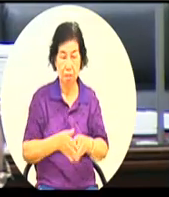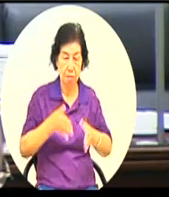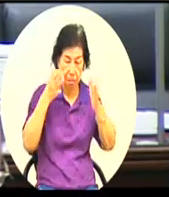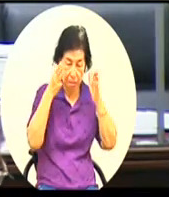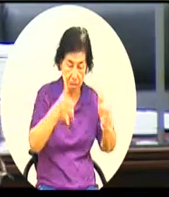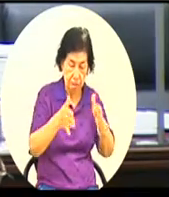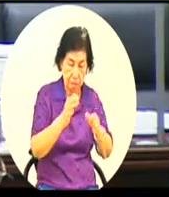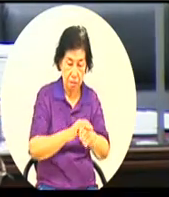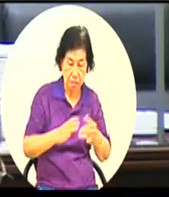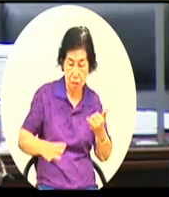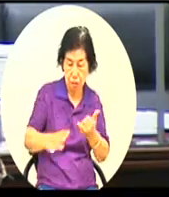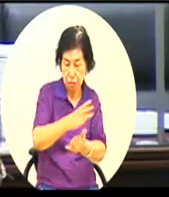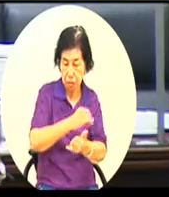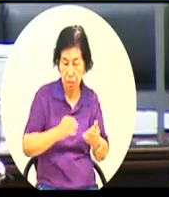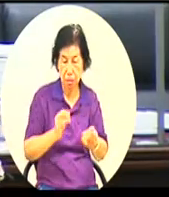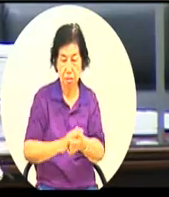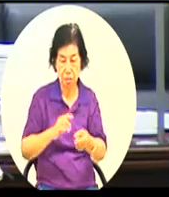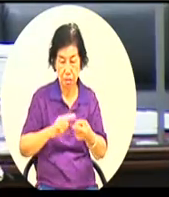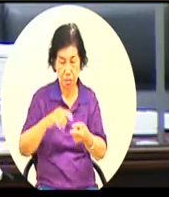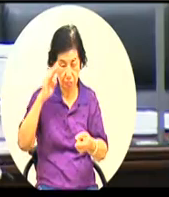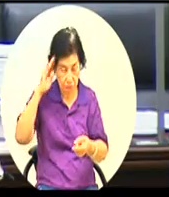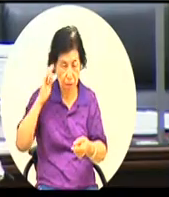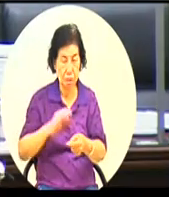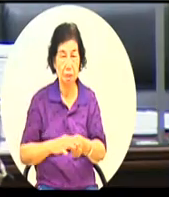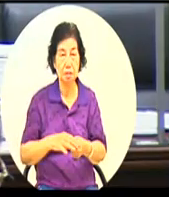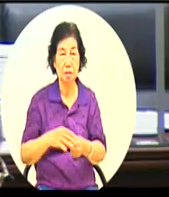讲啊。我成绩错了，